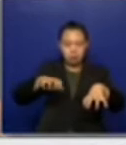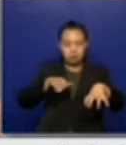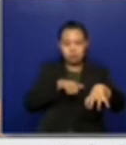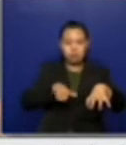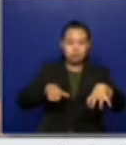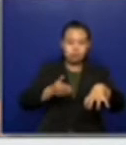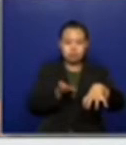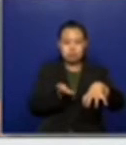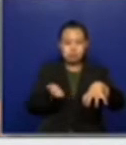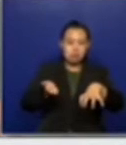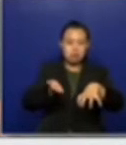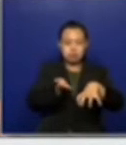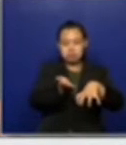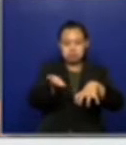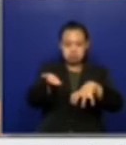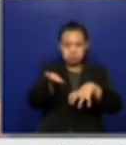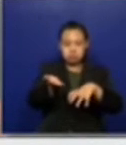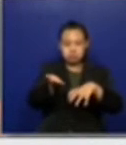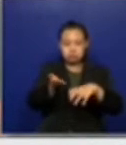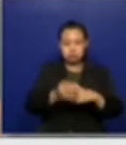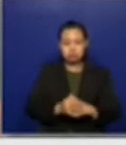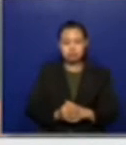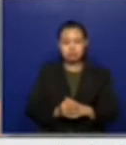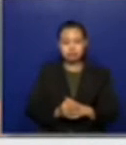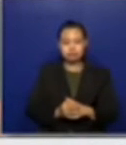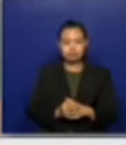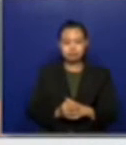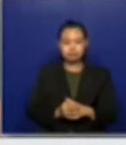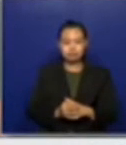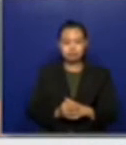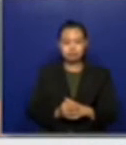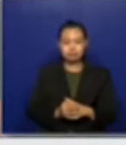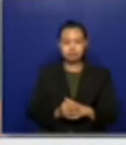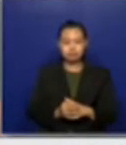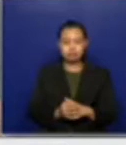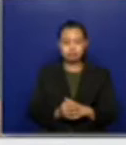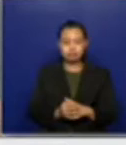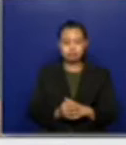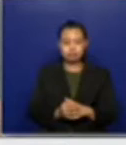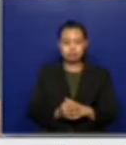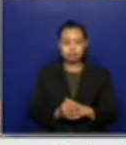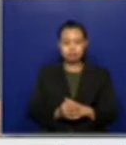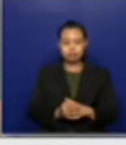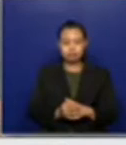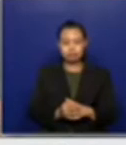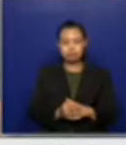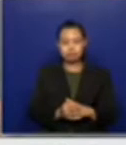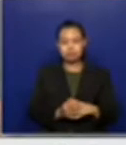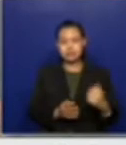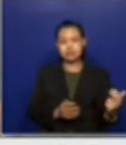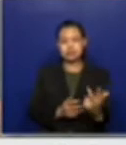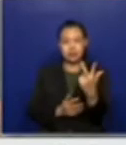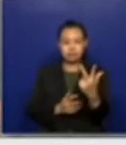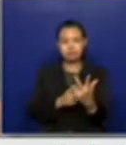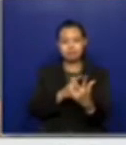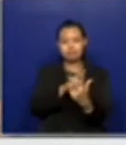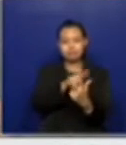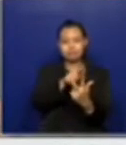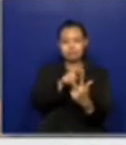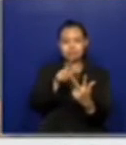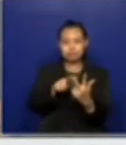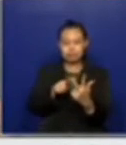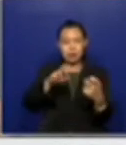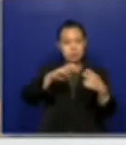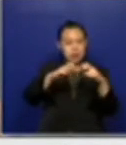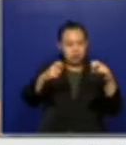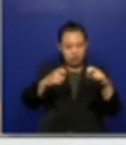แข็งที่ขึ้นโผล่ขึ้นกลางทะเลปริ่มน้ำอยู่3ยอดซึ่งนับว่าเป็นวิกฤตยิ่